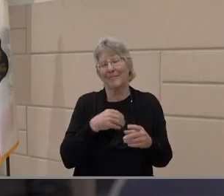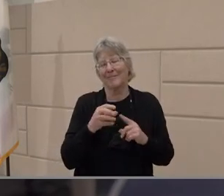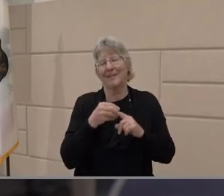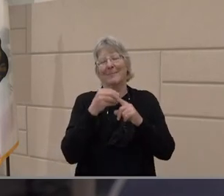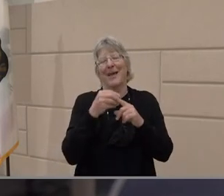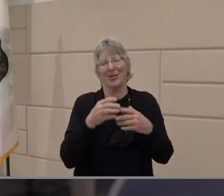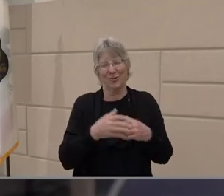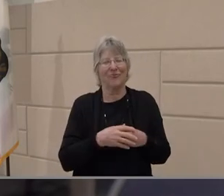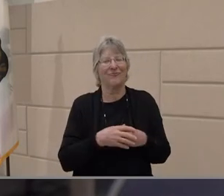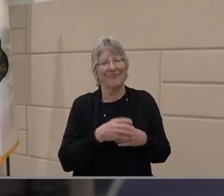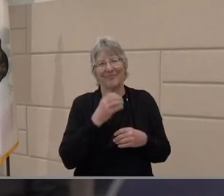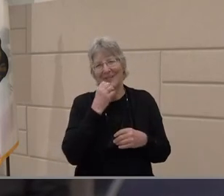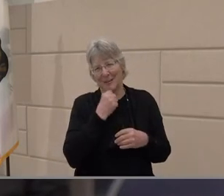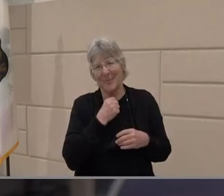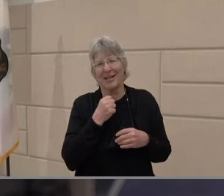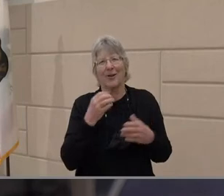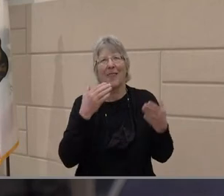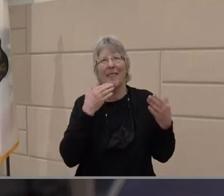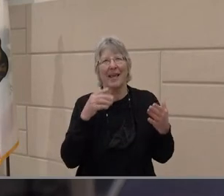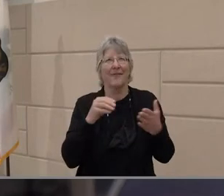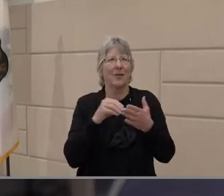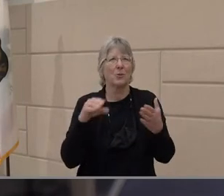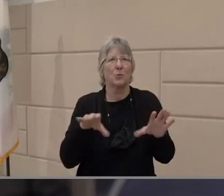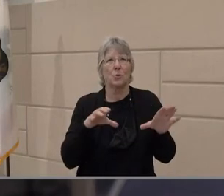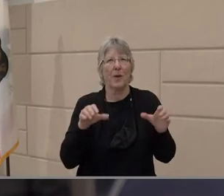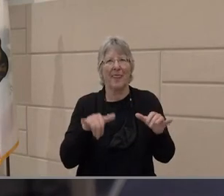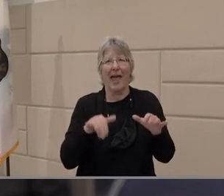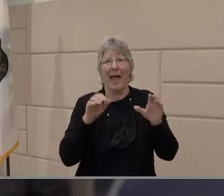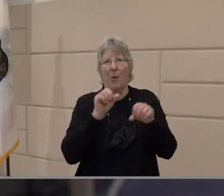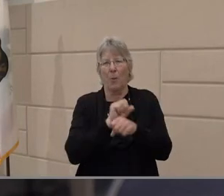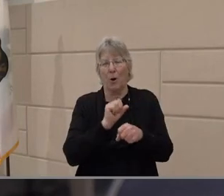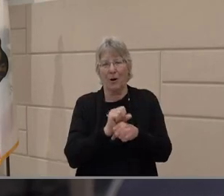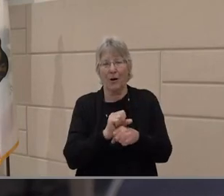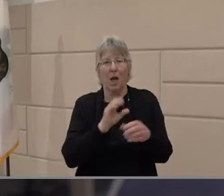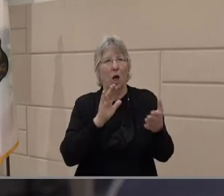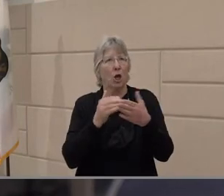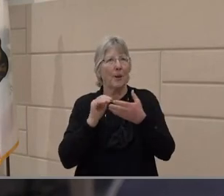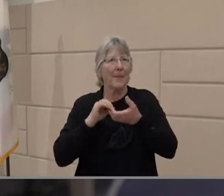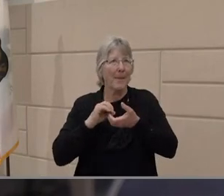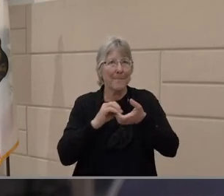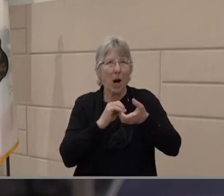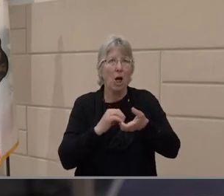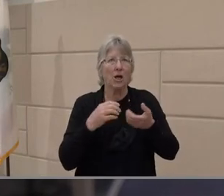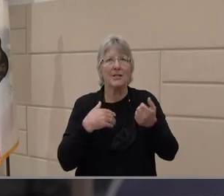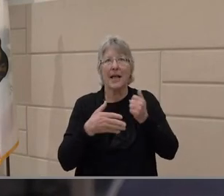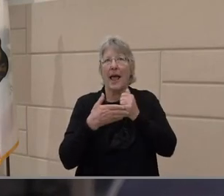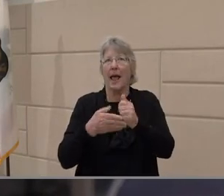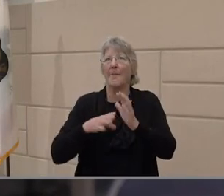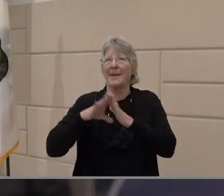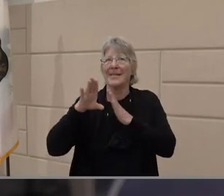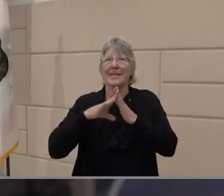រាក់ទាក់គ្នាទៅវិញទៅមកសូមអរគុណចំពោះសិស្សដែលបានធ្វើកិច្ចការយ៉ាងរបៀបនេះ